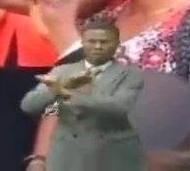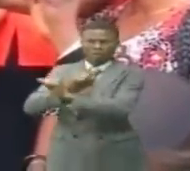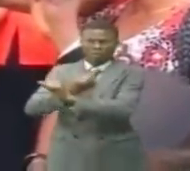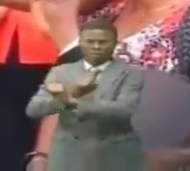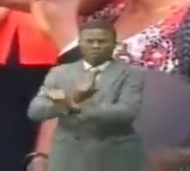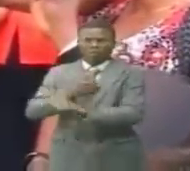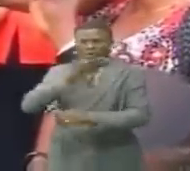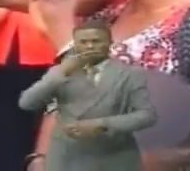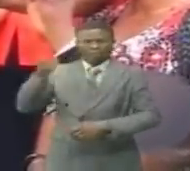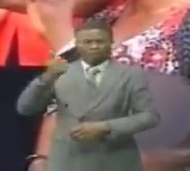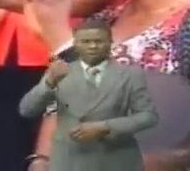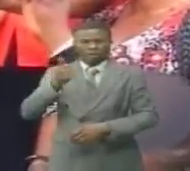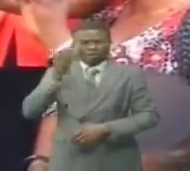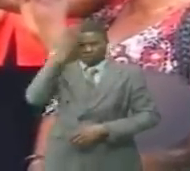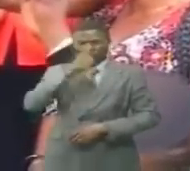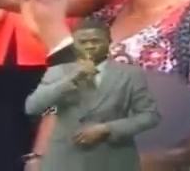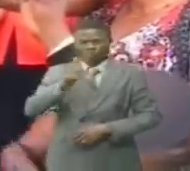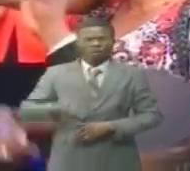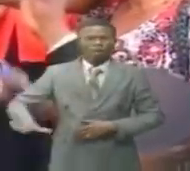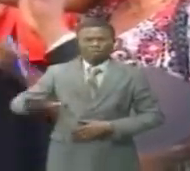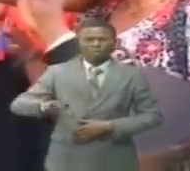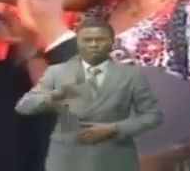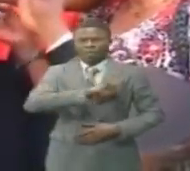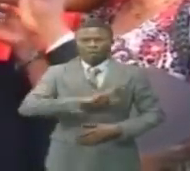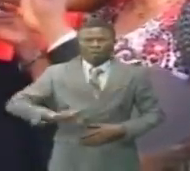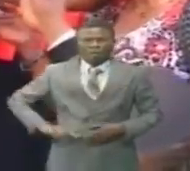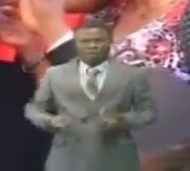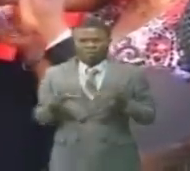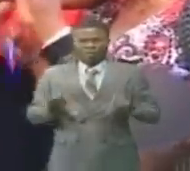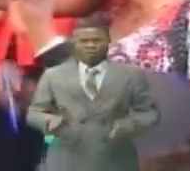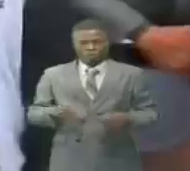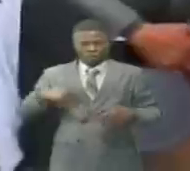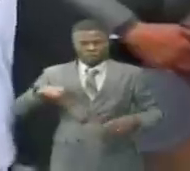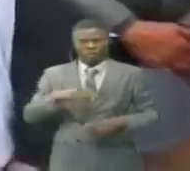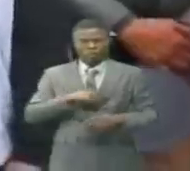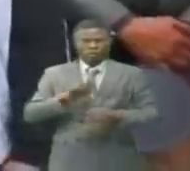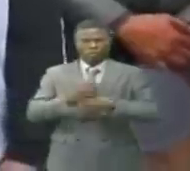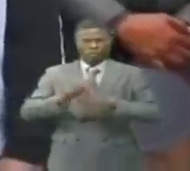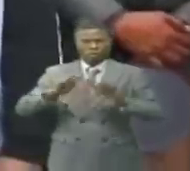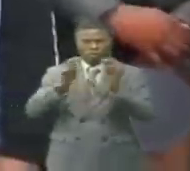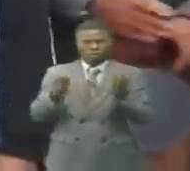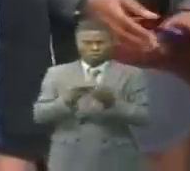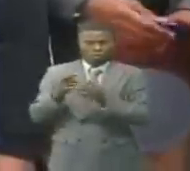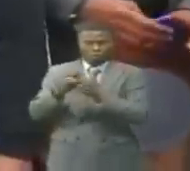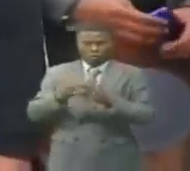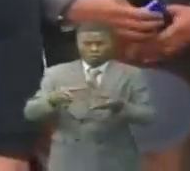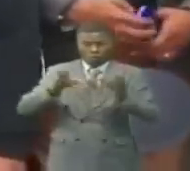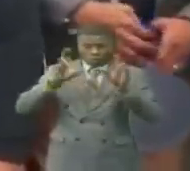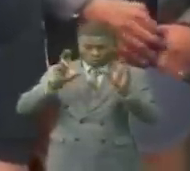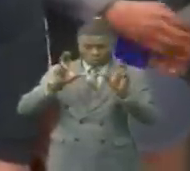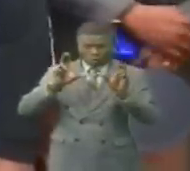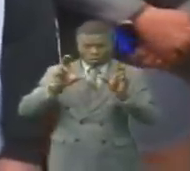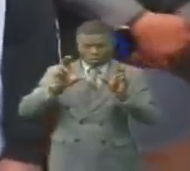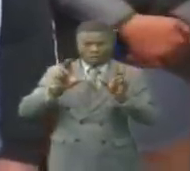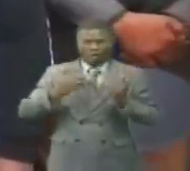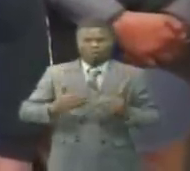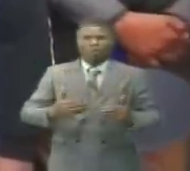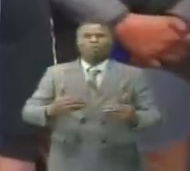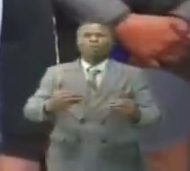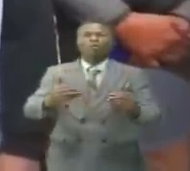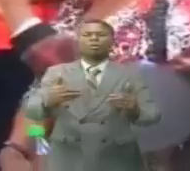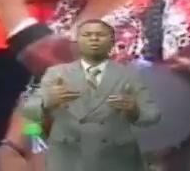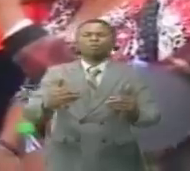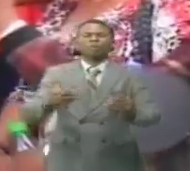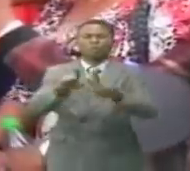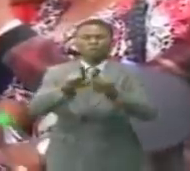et beau pays, la République démocratique du Congo. Nous allons constituer des groupes de vigilance qui vont servir de bouclier